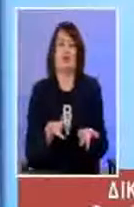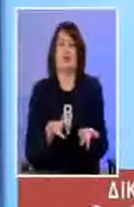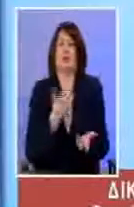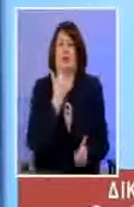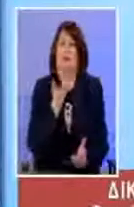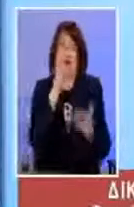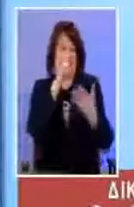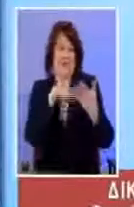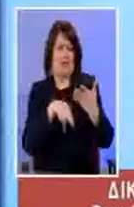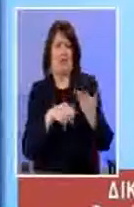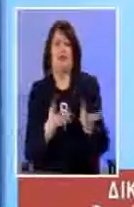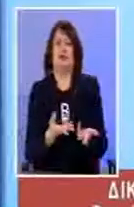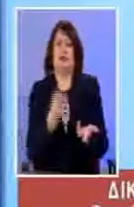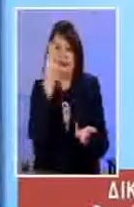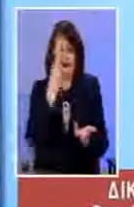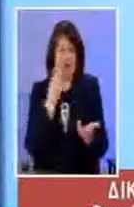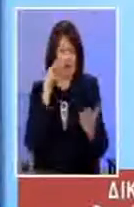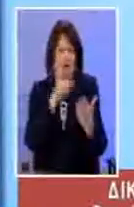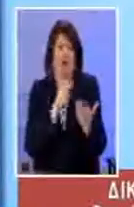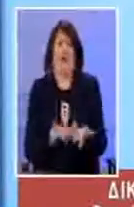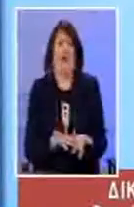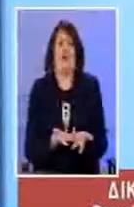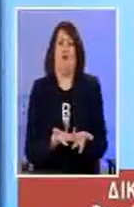Δεν μπορώ να το διαβάσω.